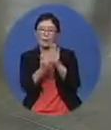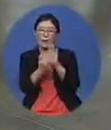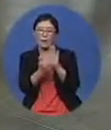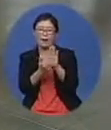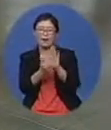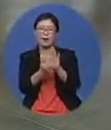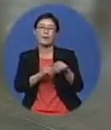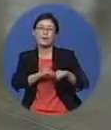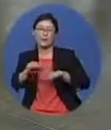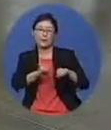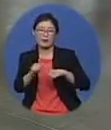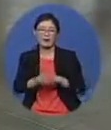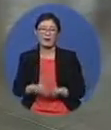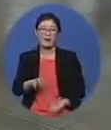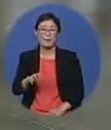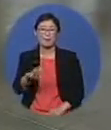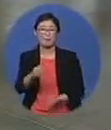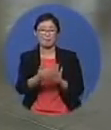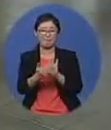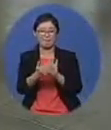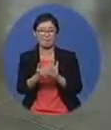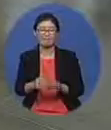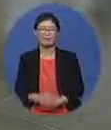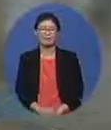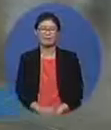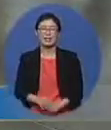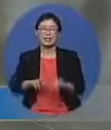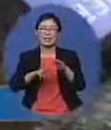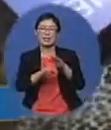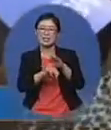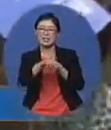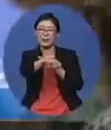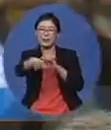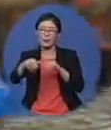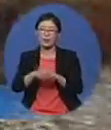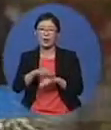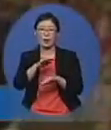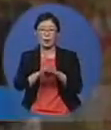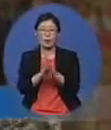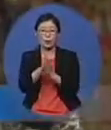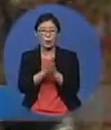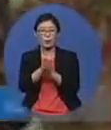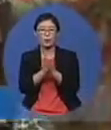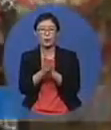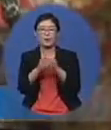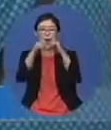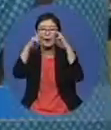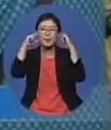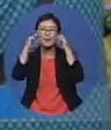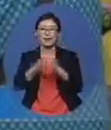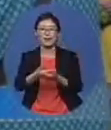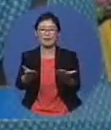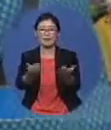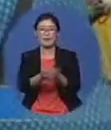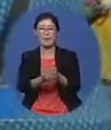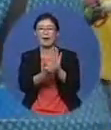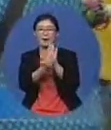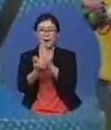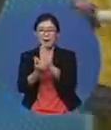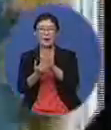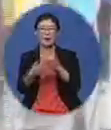예방합시다. 메르스 예방합시다. 지하철역으로 나가 손소독과 마스크를 일일이 나눠주며 예방